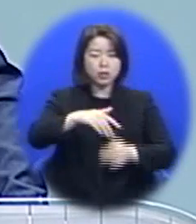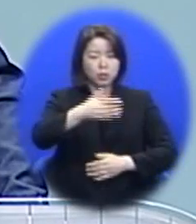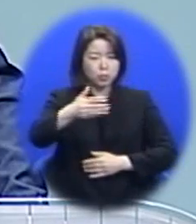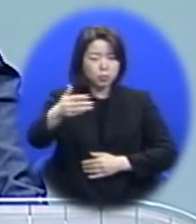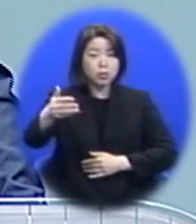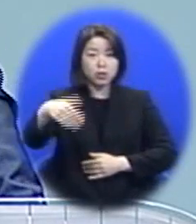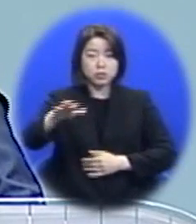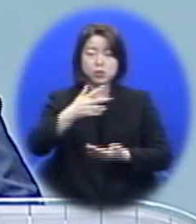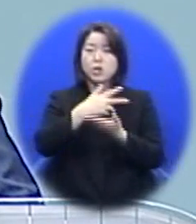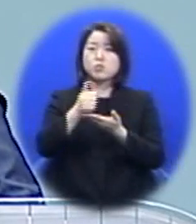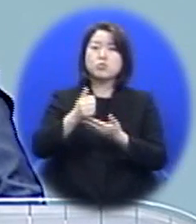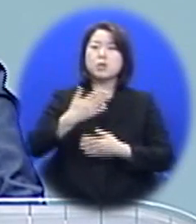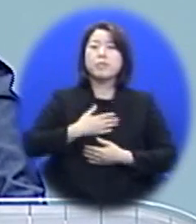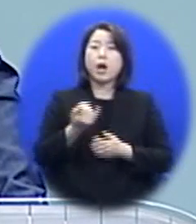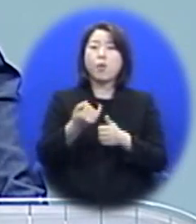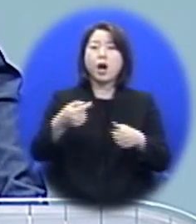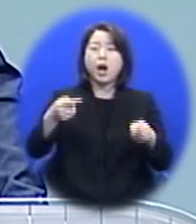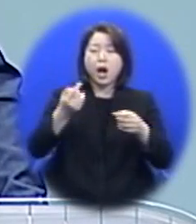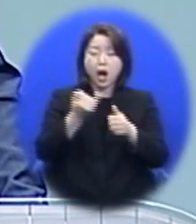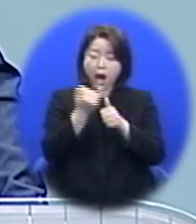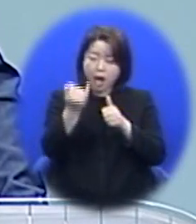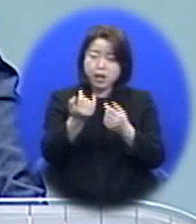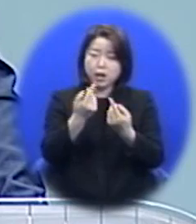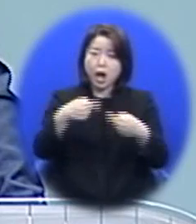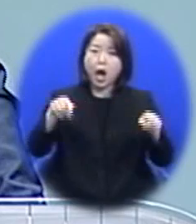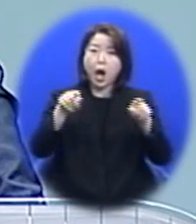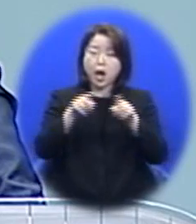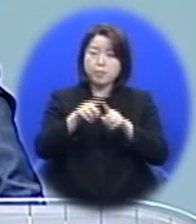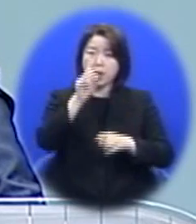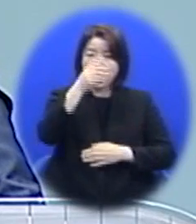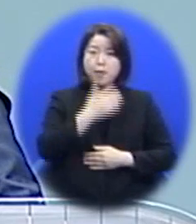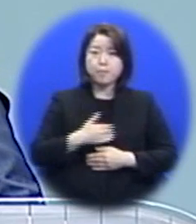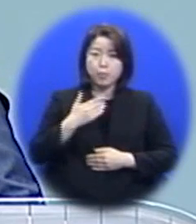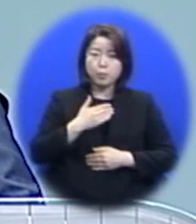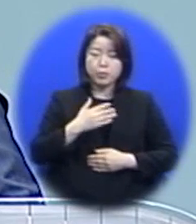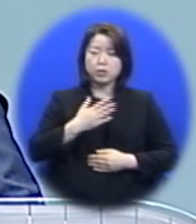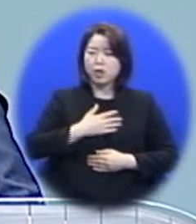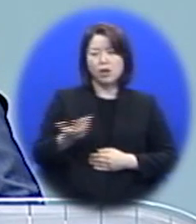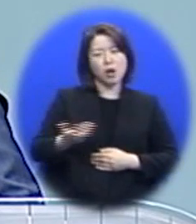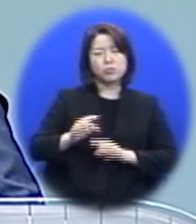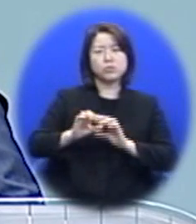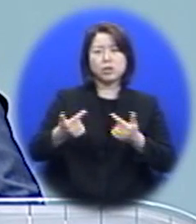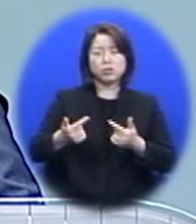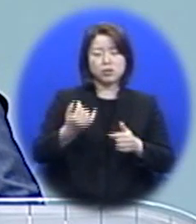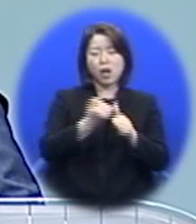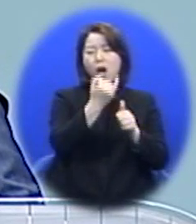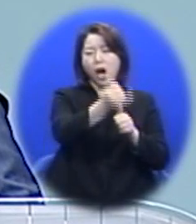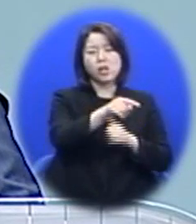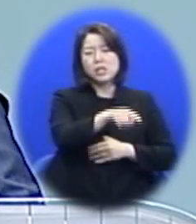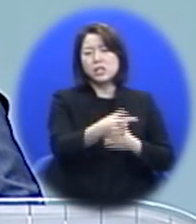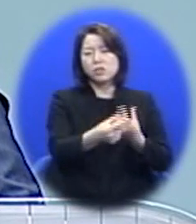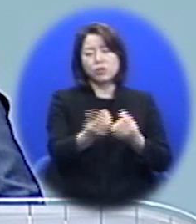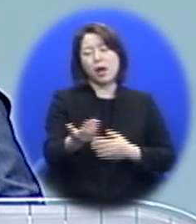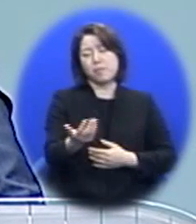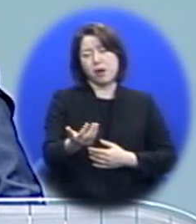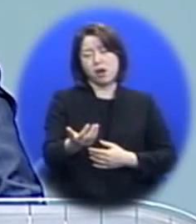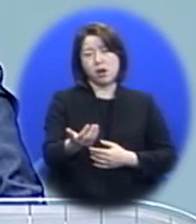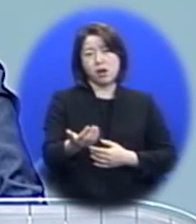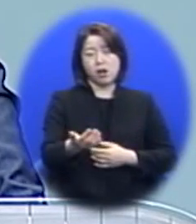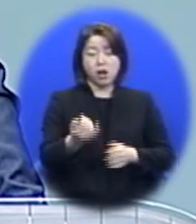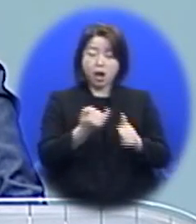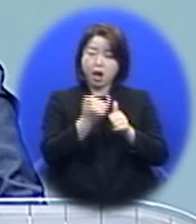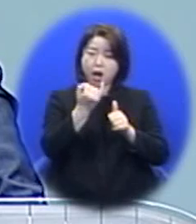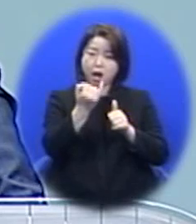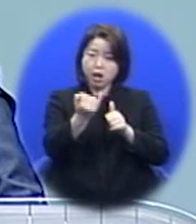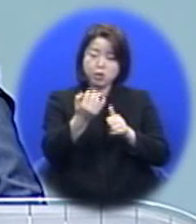주님, 나와 아내가 한 몸이라는데, 나는 아프지 않은데 아내는 이렇게 아파하고 있습니다. 아내와